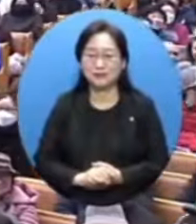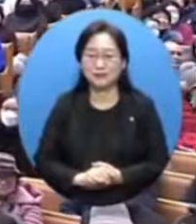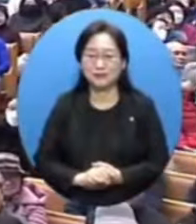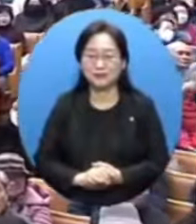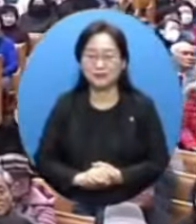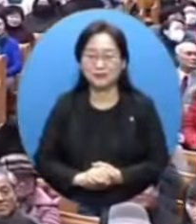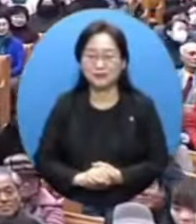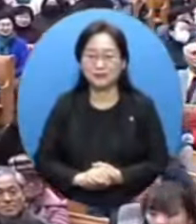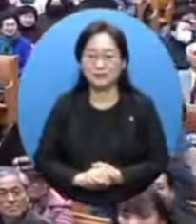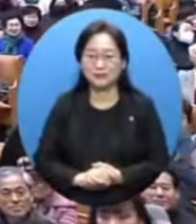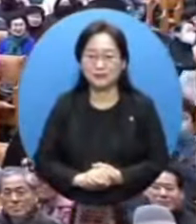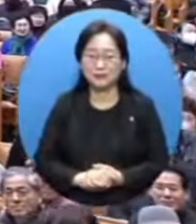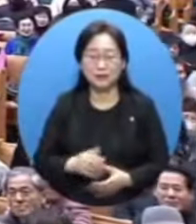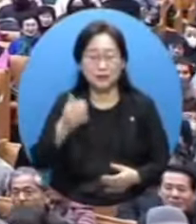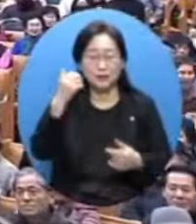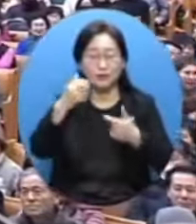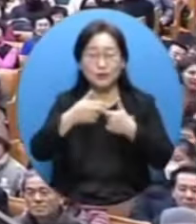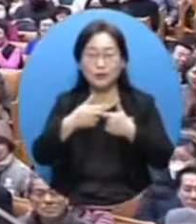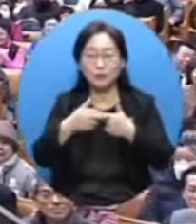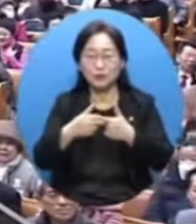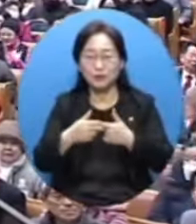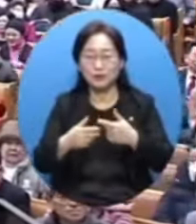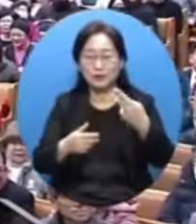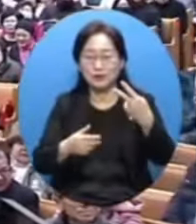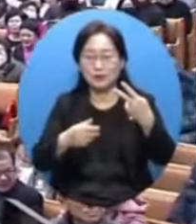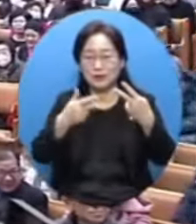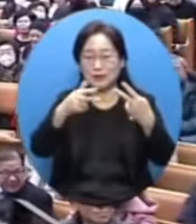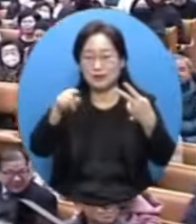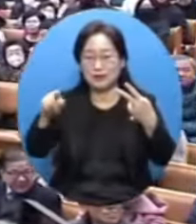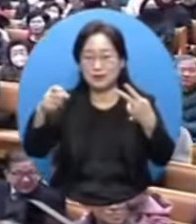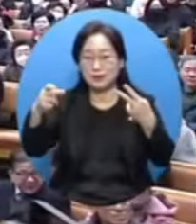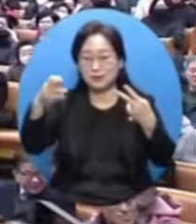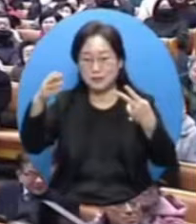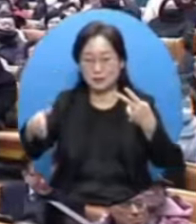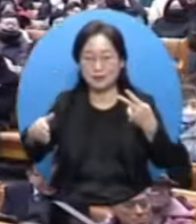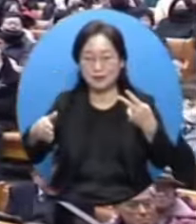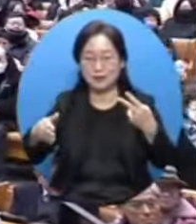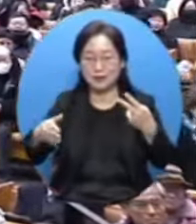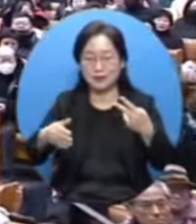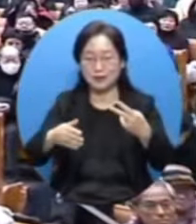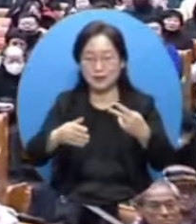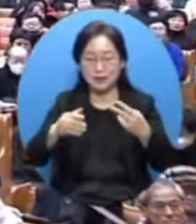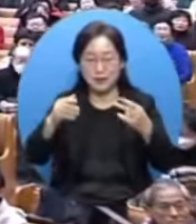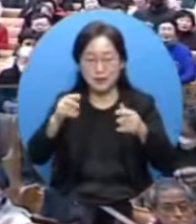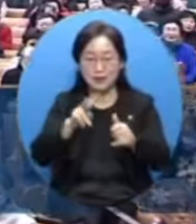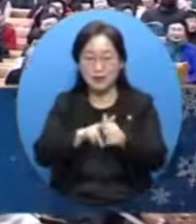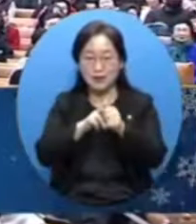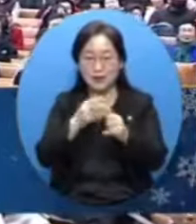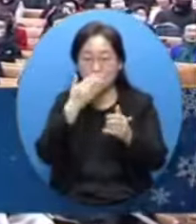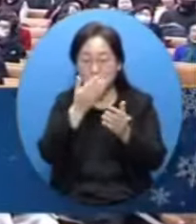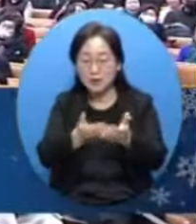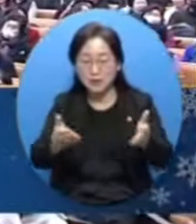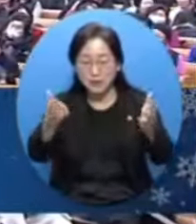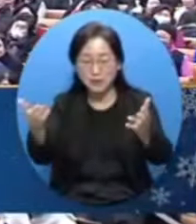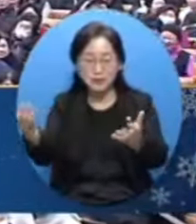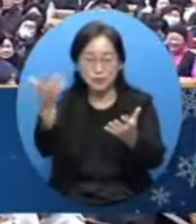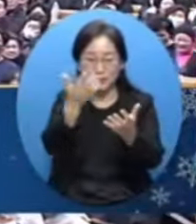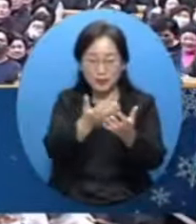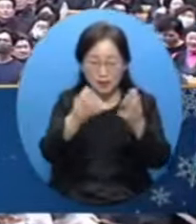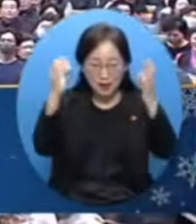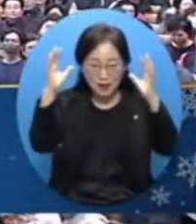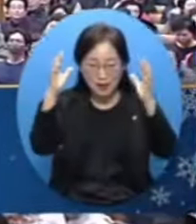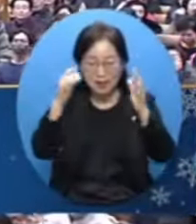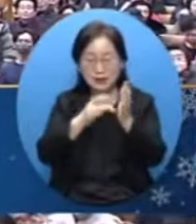축합니다 누가복음 2장 7절 12절을 본문으로 하여서 구유의 누이신 예수님 이같은 제목으로